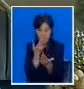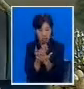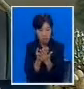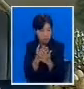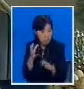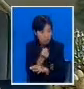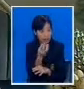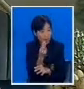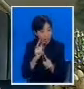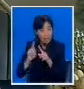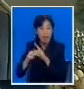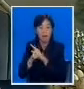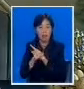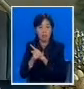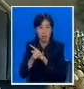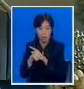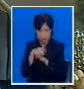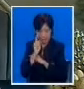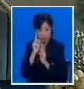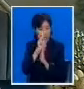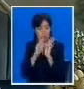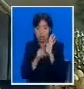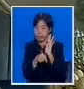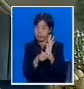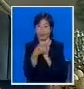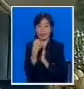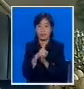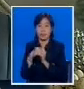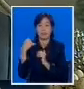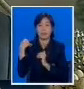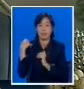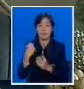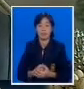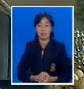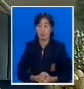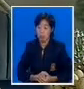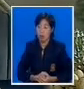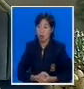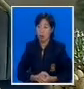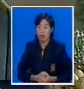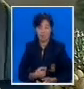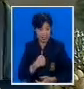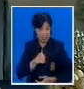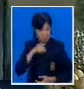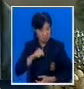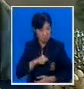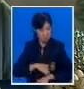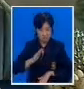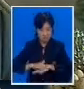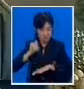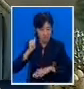ตามกฎหมายเนี่ยมันทำไม่ได้ในขณะนี้นะครับ ครับผมเพิ่ง ผมก็ไม่ใช่ผู้เชี่ยวชาญเรื่องนี้น